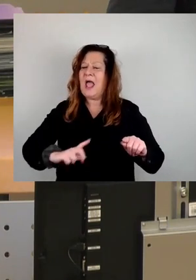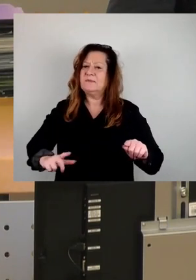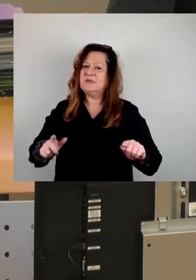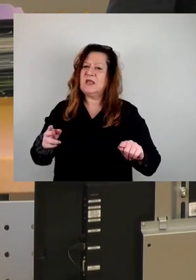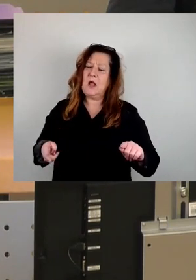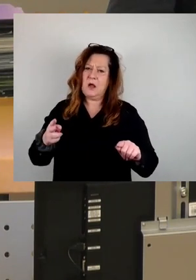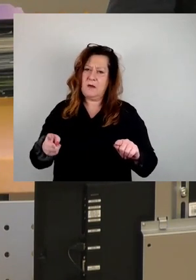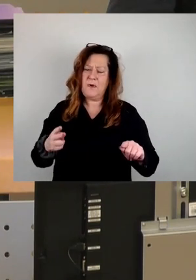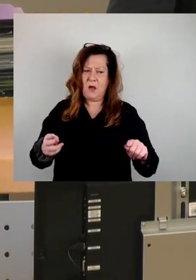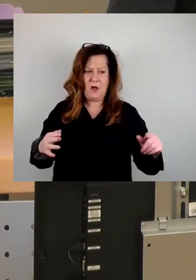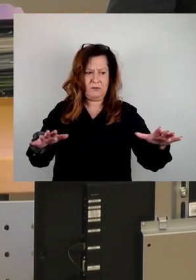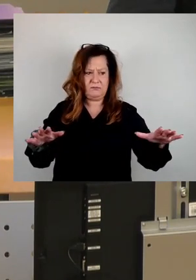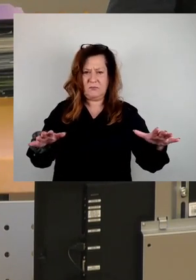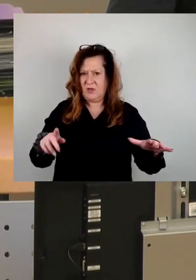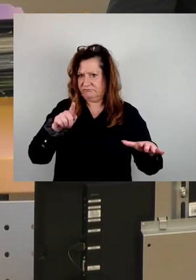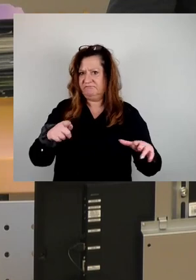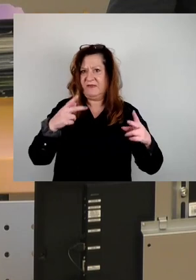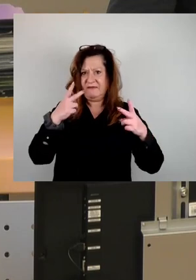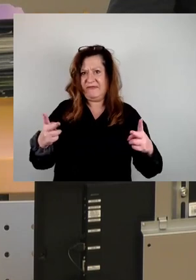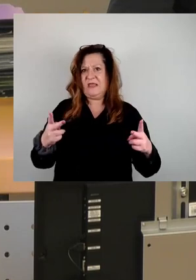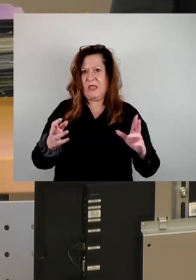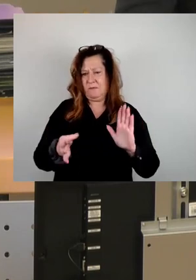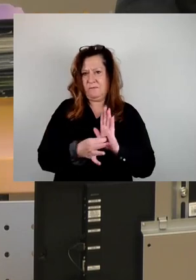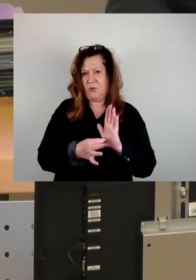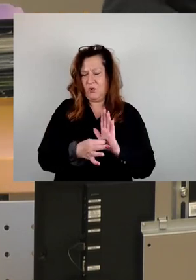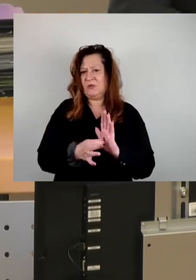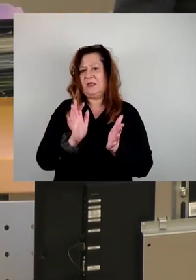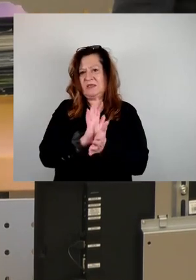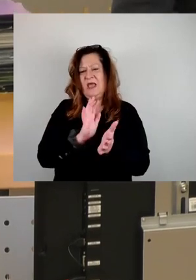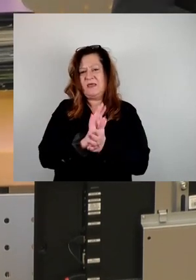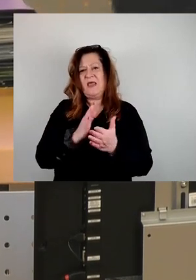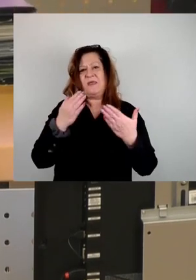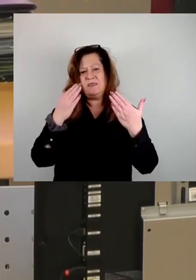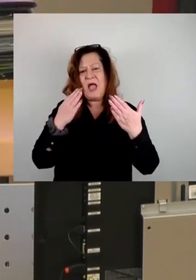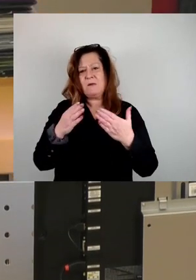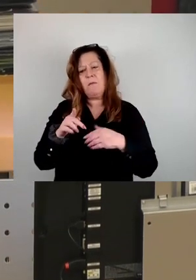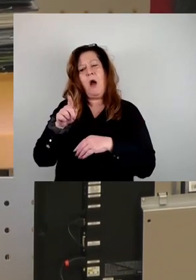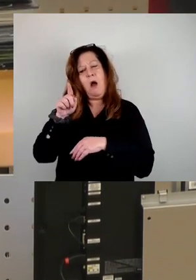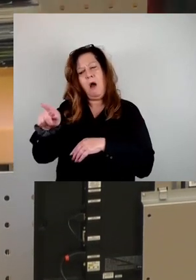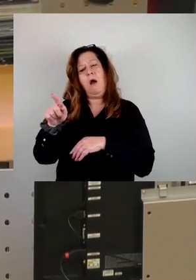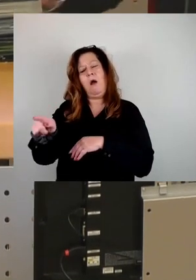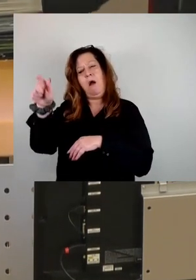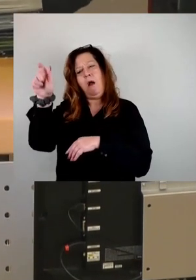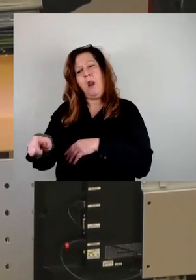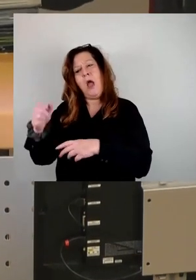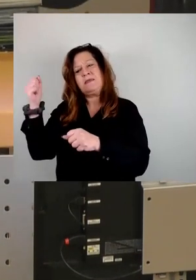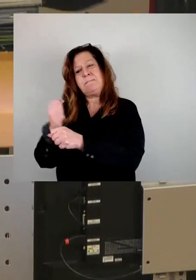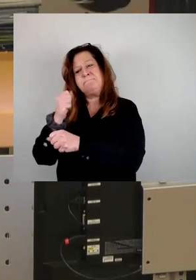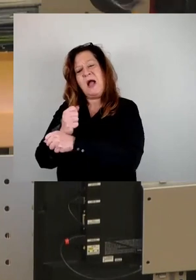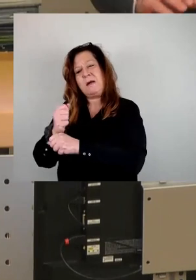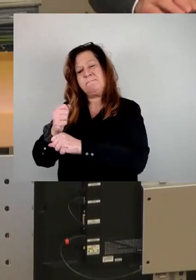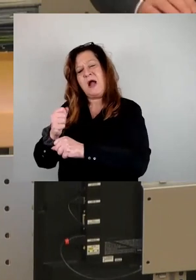ganz wichtiger Punkt und da sind wir sehr dankbar, dass das die Leute von der Machbarkeitsstudie aufgenommen haben. Ich bin